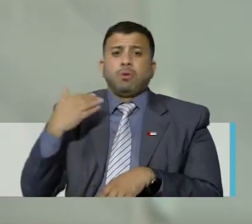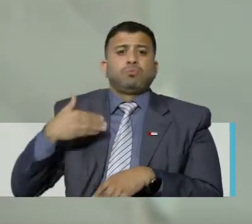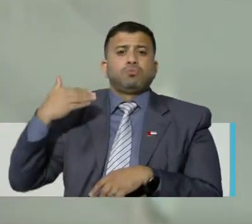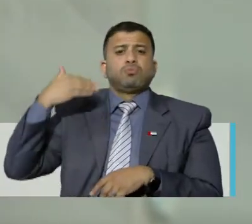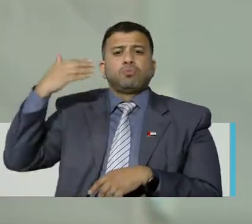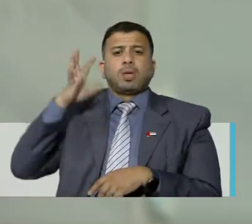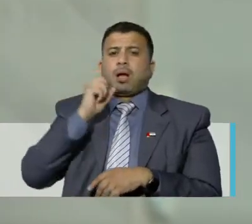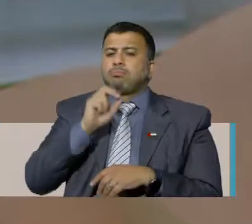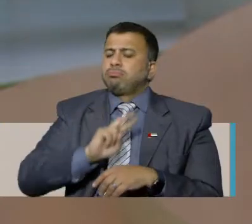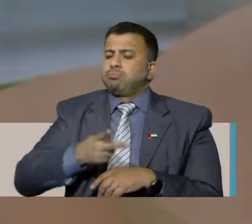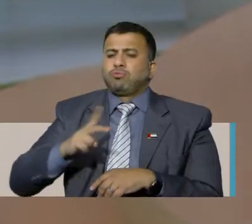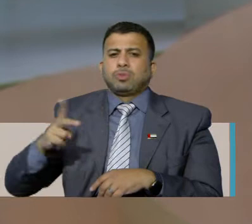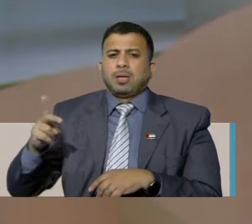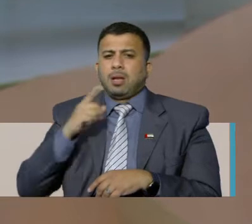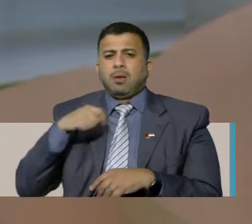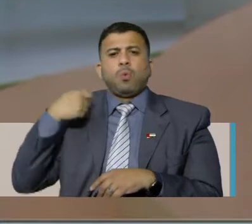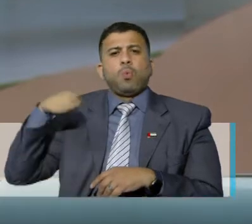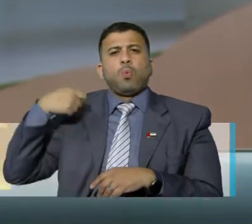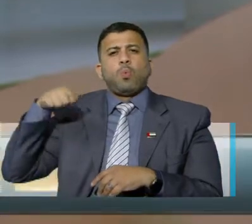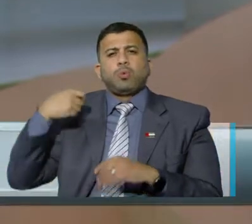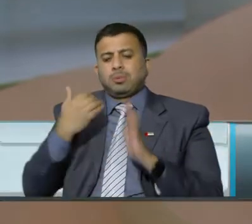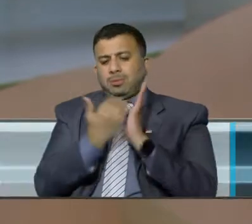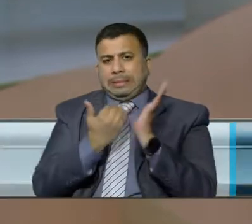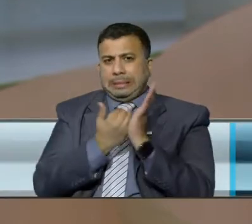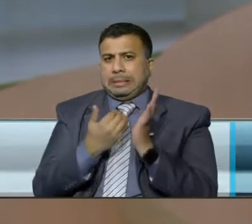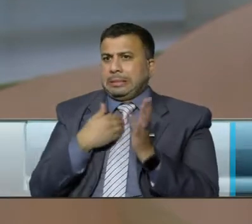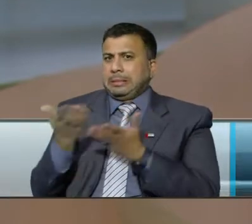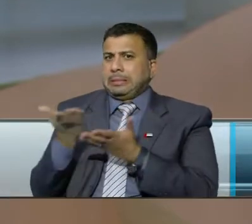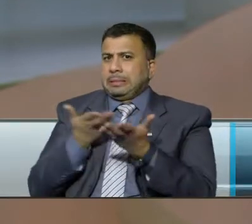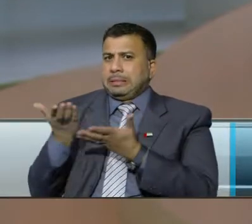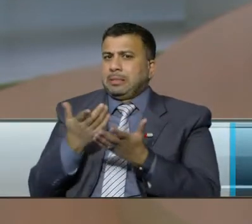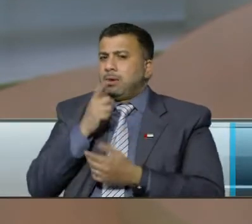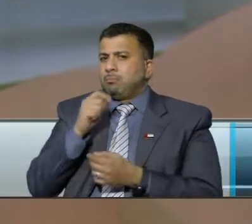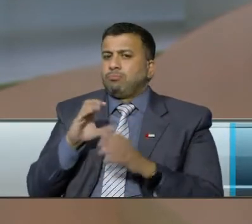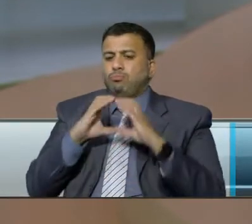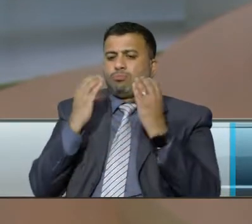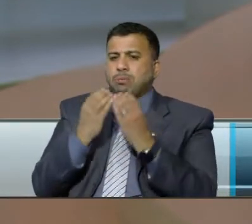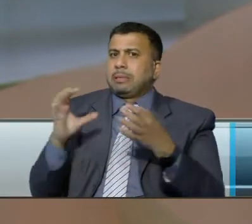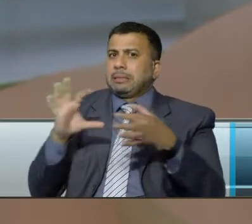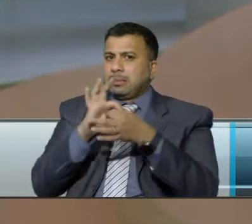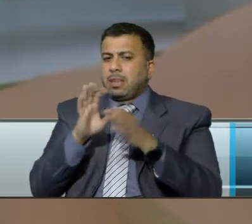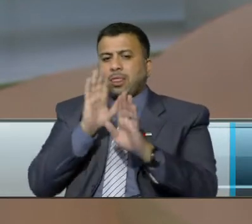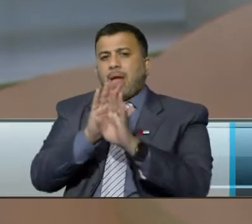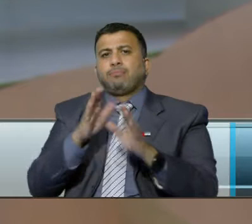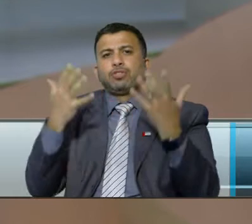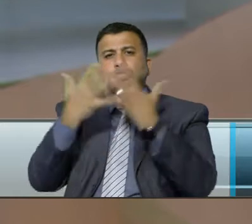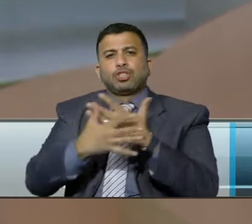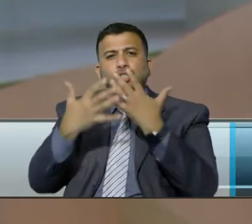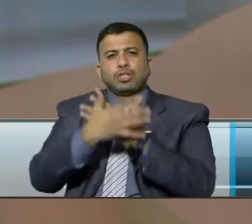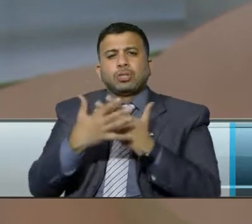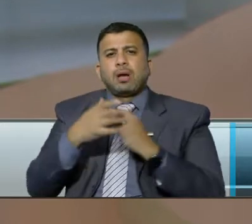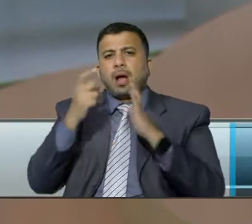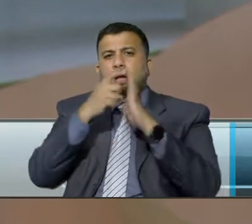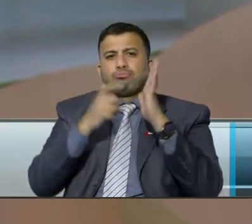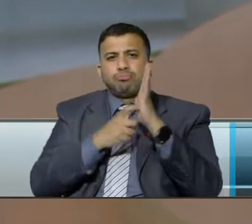المستقبلية للقطاعات المختلفة. تواصلنا مع الوزراء في يعني كيفية التعاون بين المجمع والوزارة في دعم الشركات ودعم